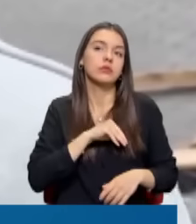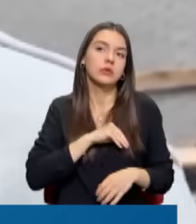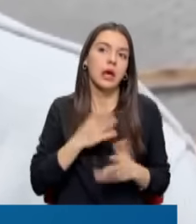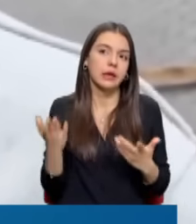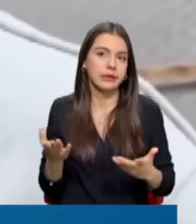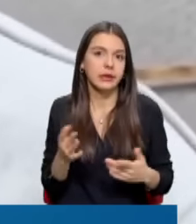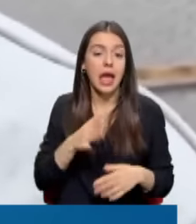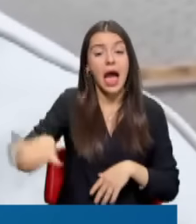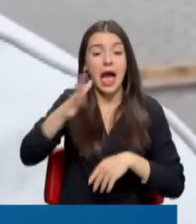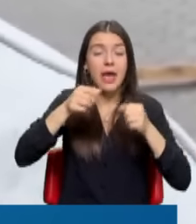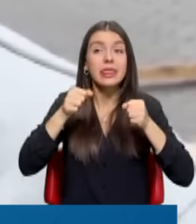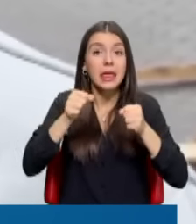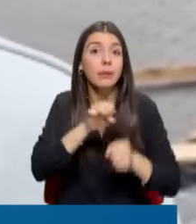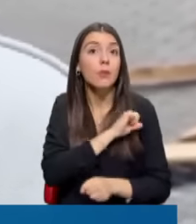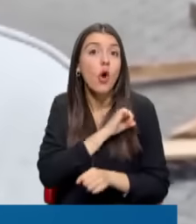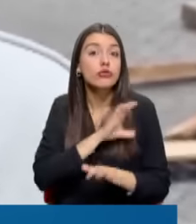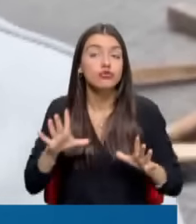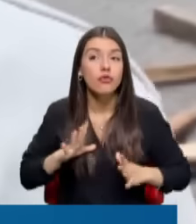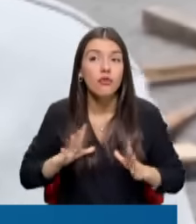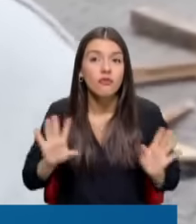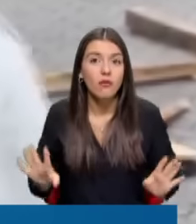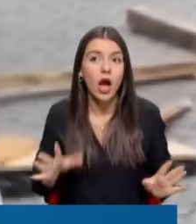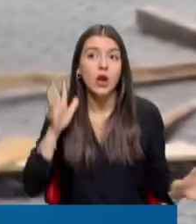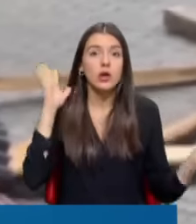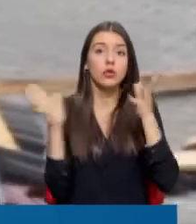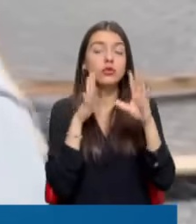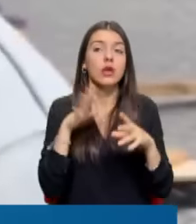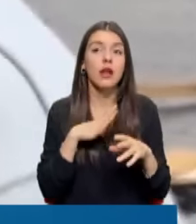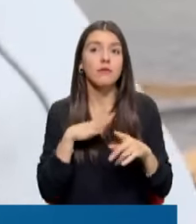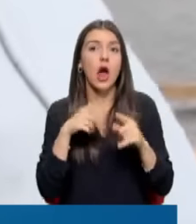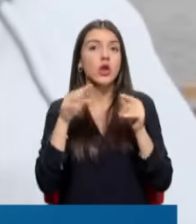her tarafta deprem korkusu var. Rüzgar, toz bulutu.